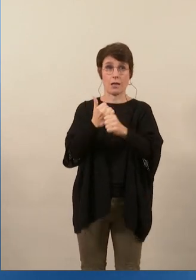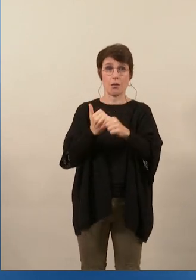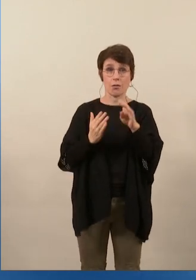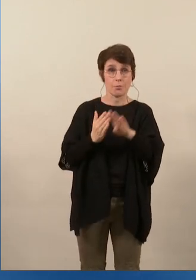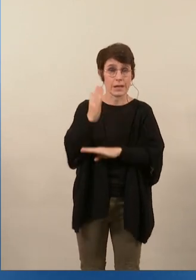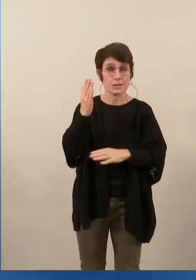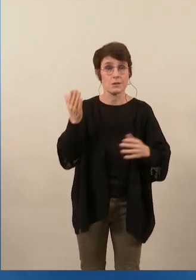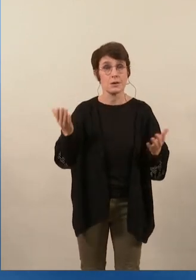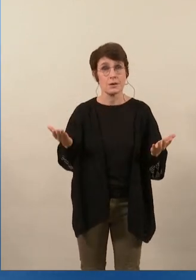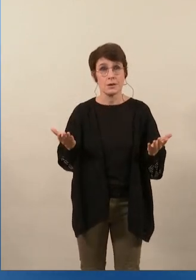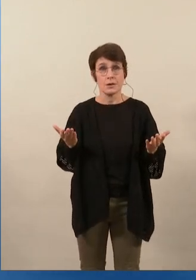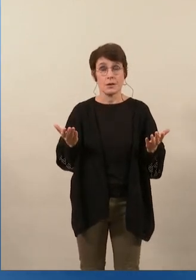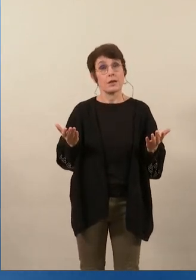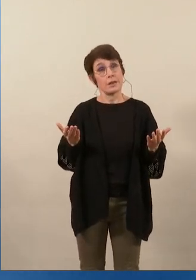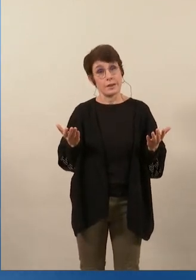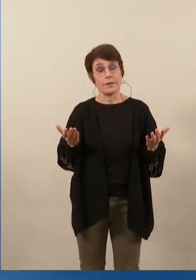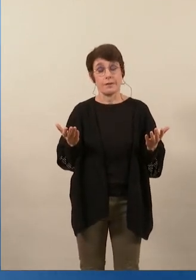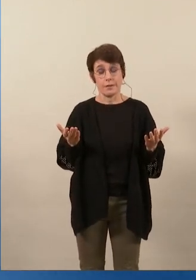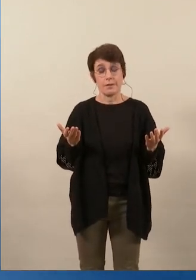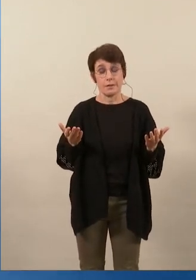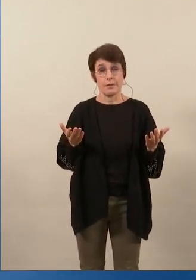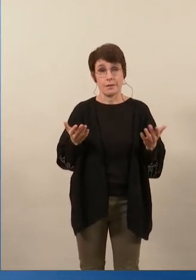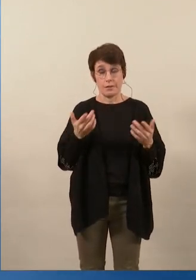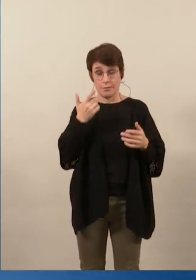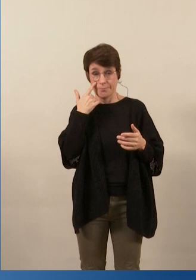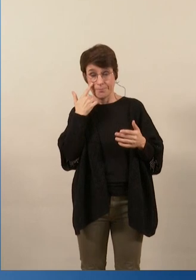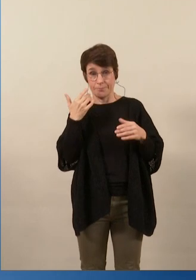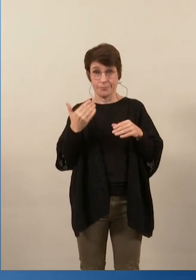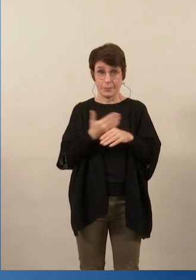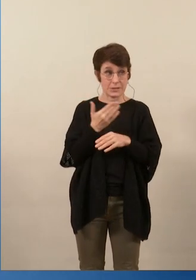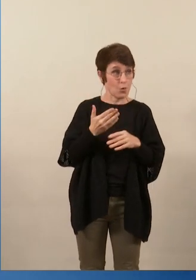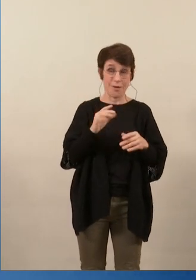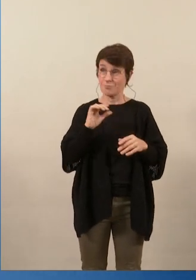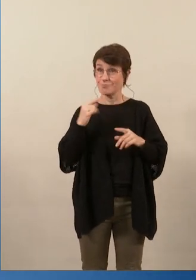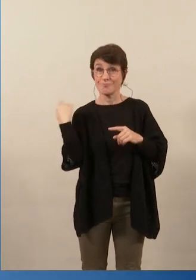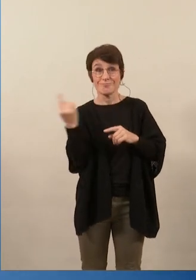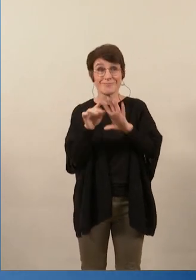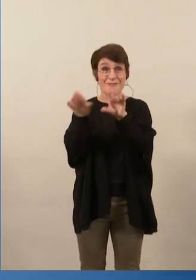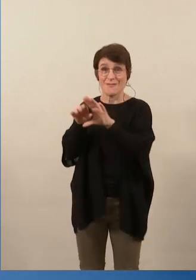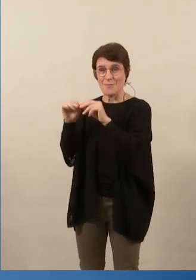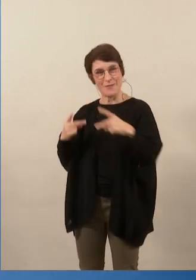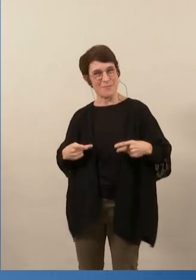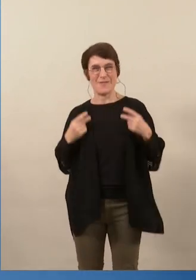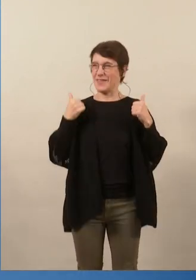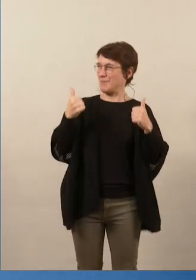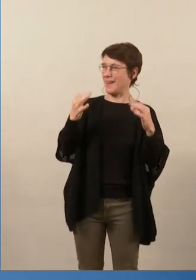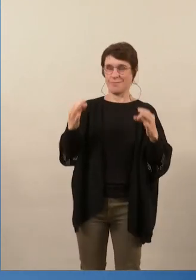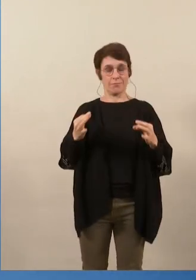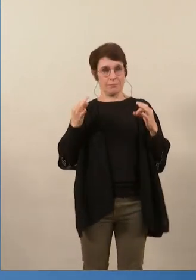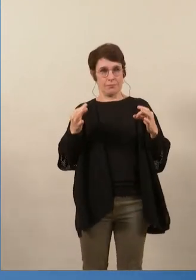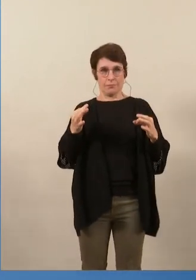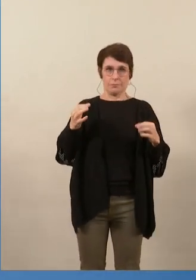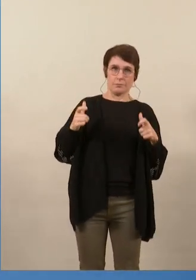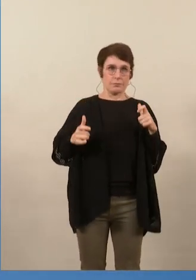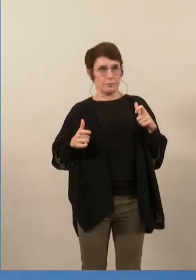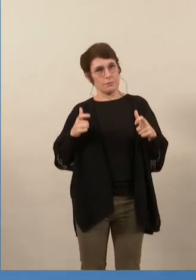et euh elle touche les capacités à bien vivre des ménages et les capacités à porter les services publics pour